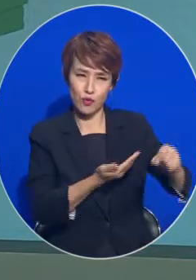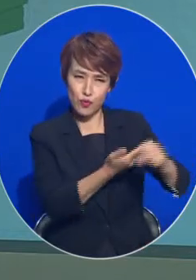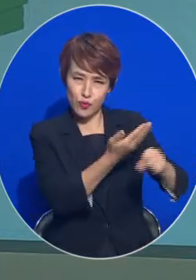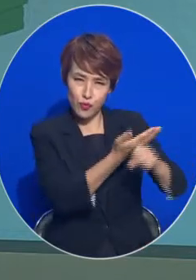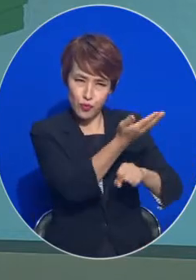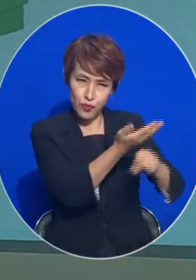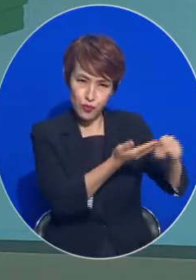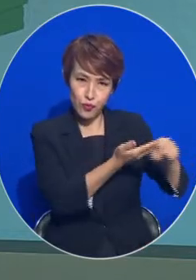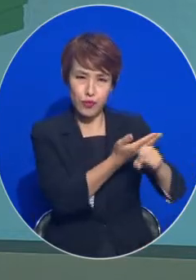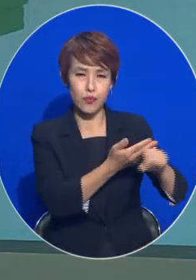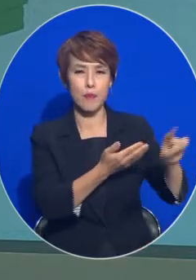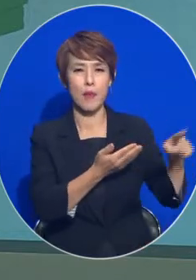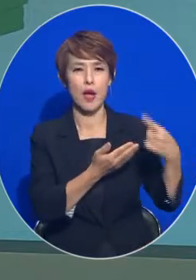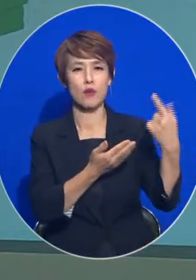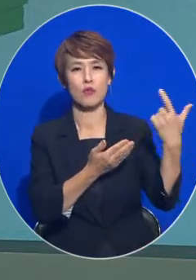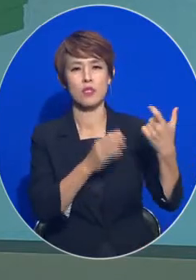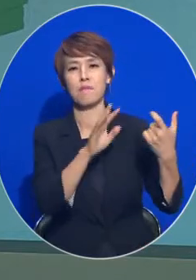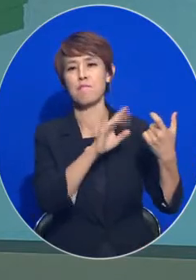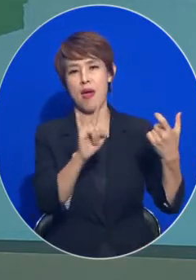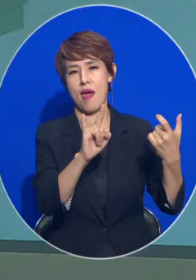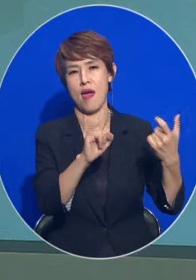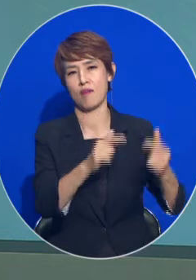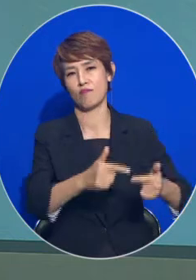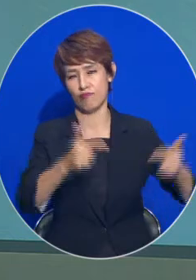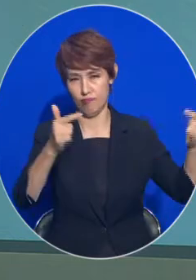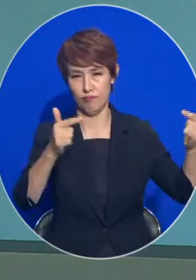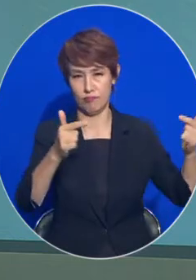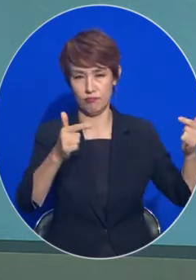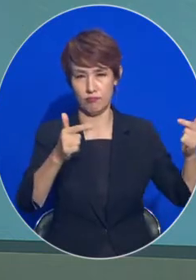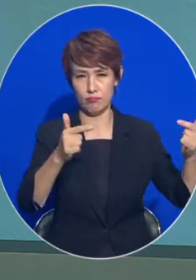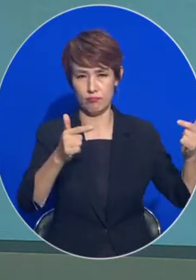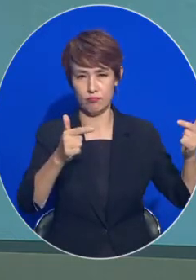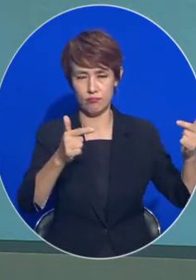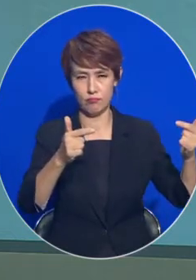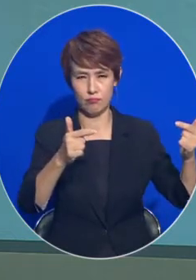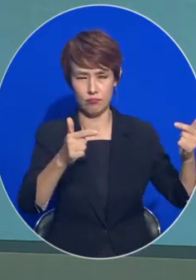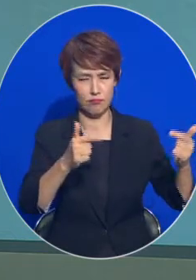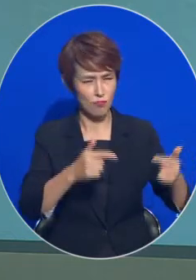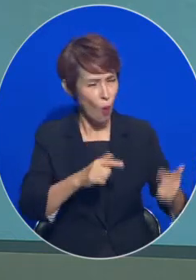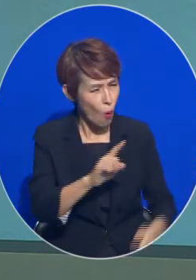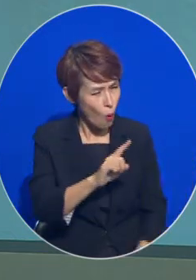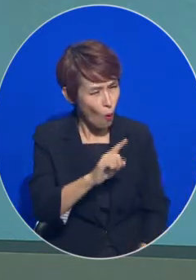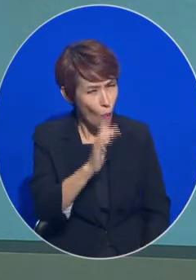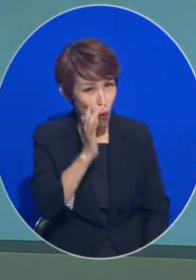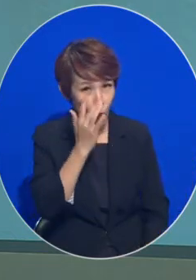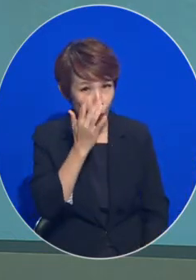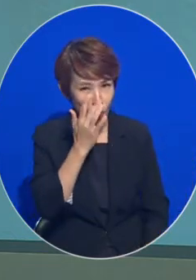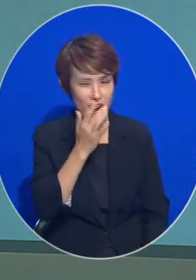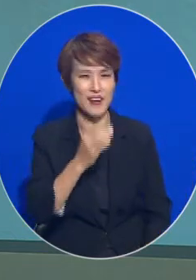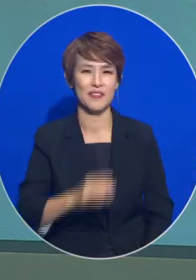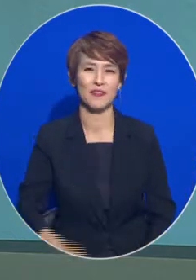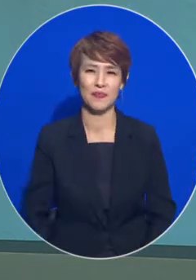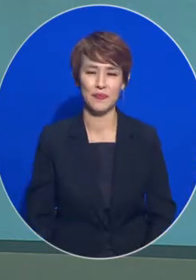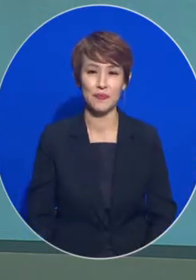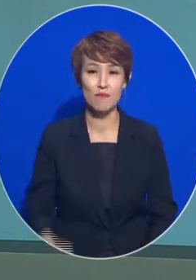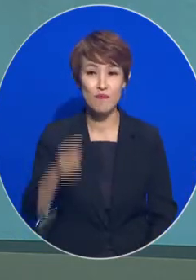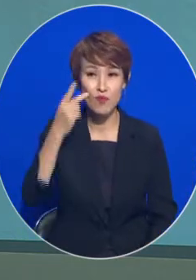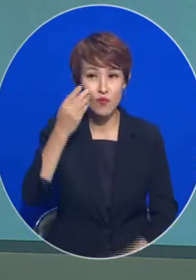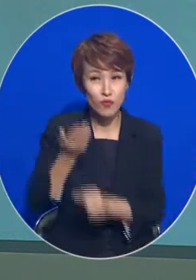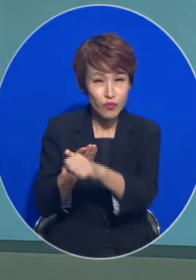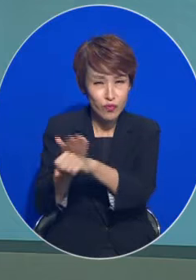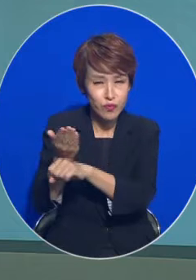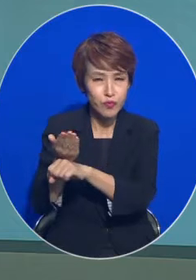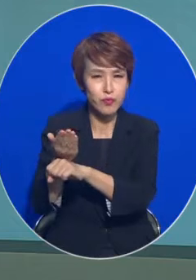규모는 160배 넘게 증가했습니다. 어느 정도는 건지 가늠하기 어려우시죠? 같은 기간 미국과의